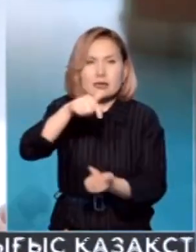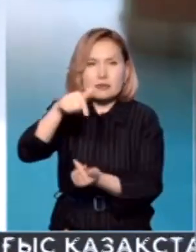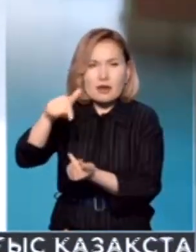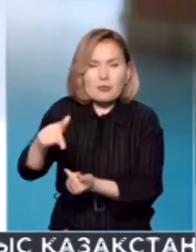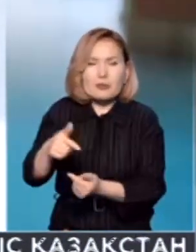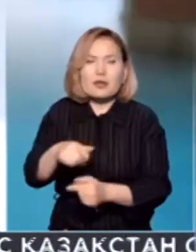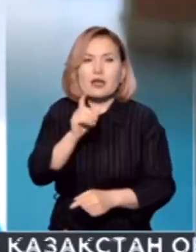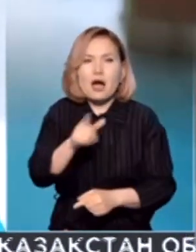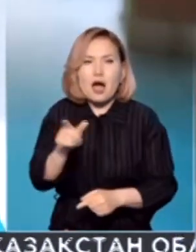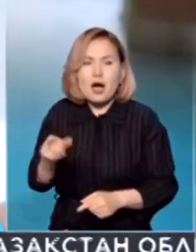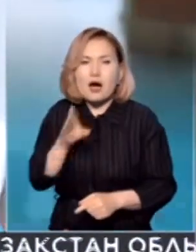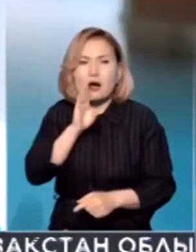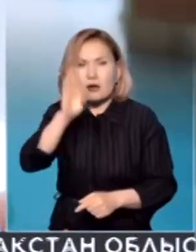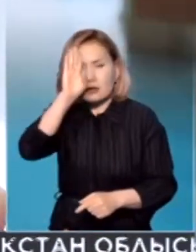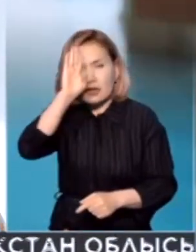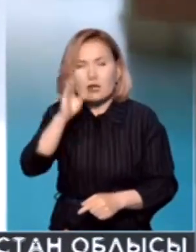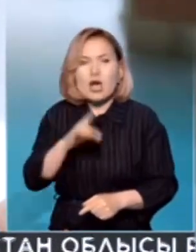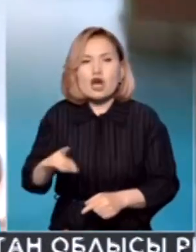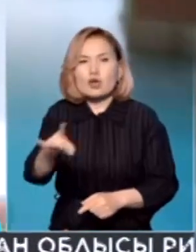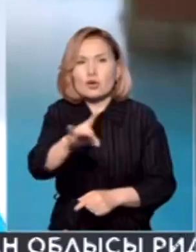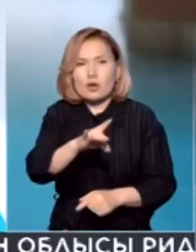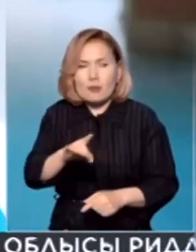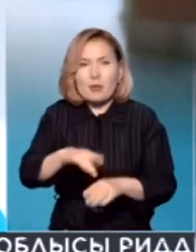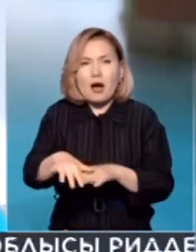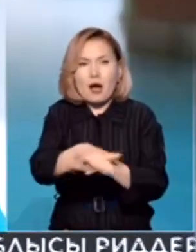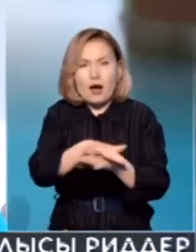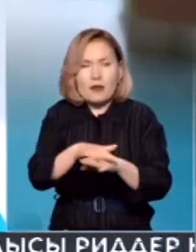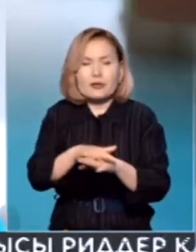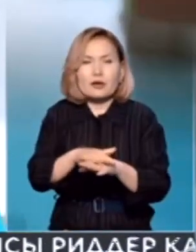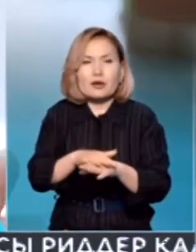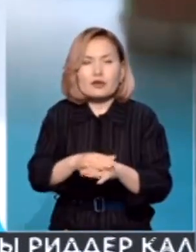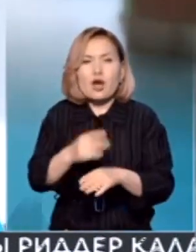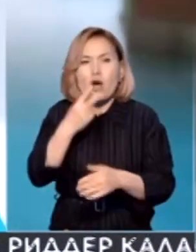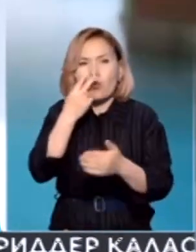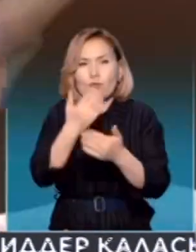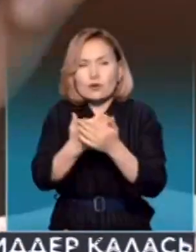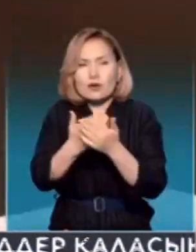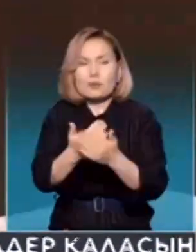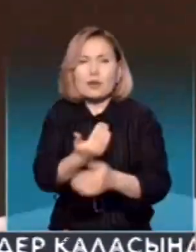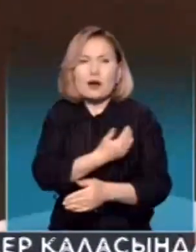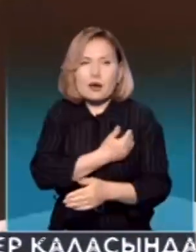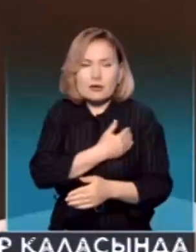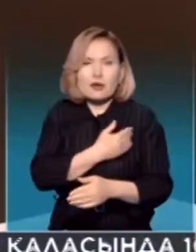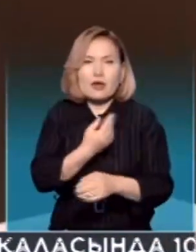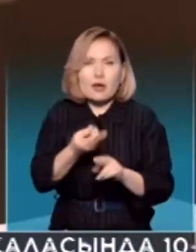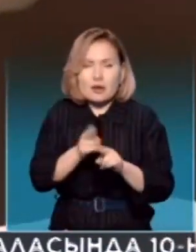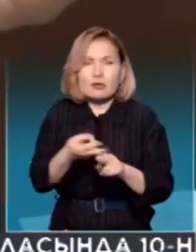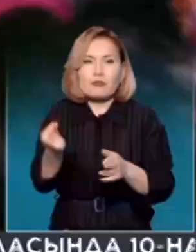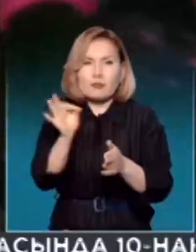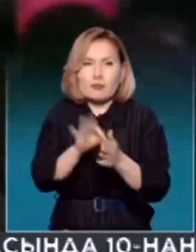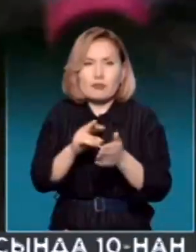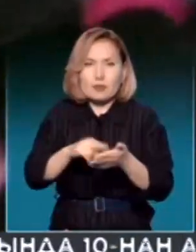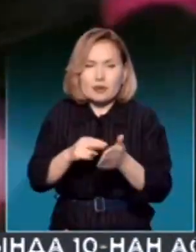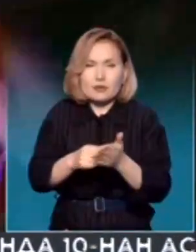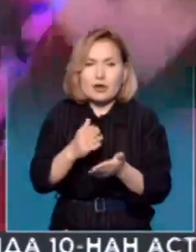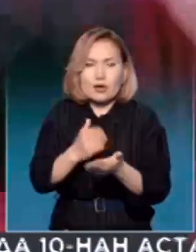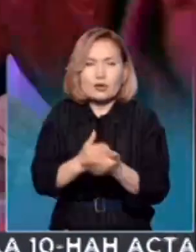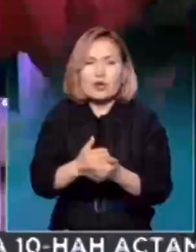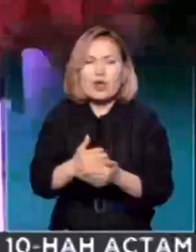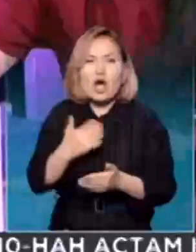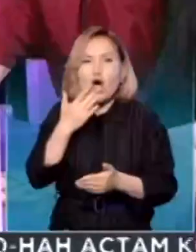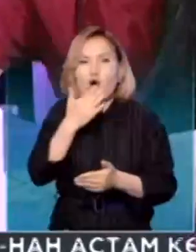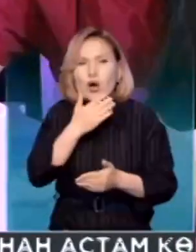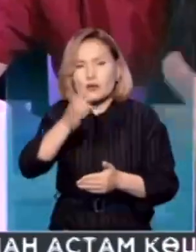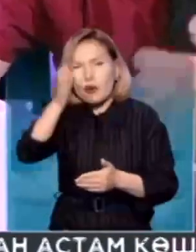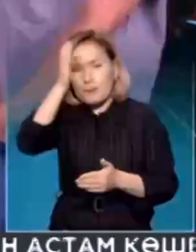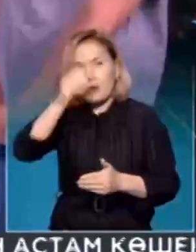келетін азаматтарды республика жұртшылығына жарқыратып көрсетуді ең бірінші мақсат тұттық біз. Ұлттық білім бәйгесі